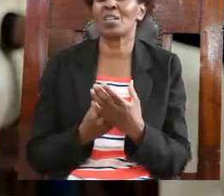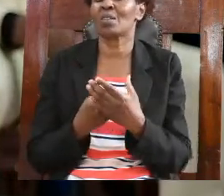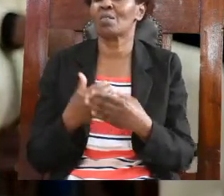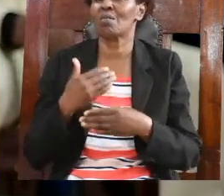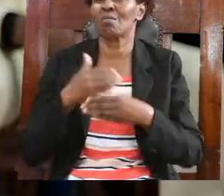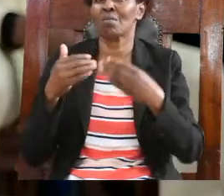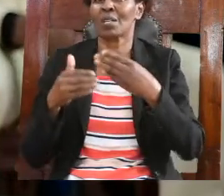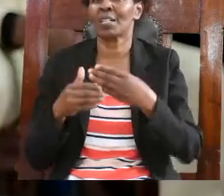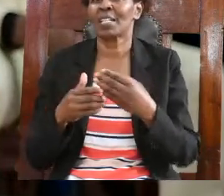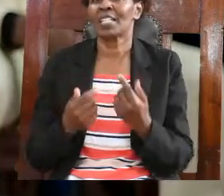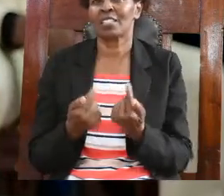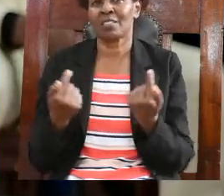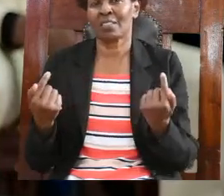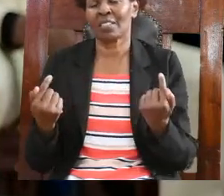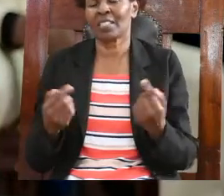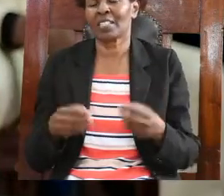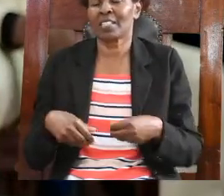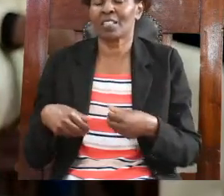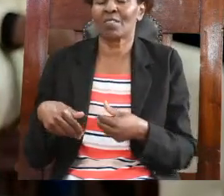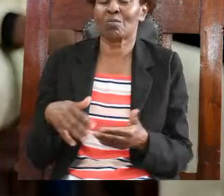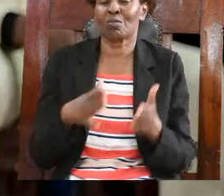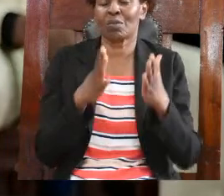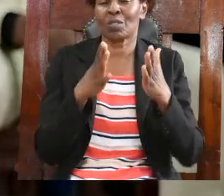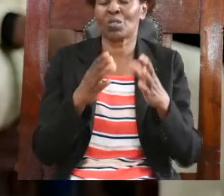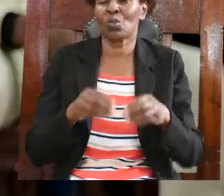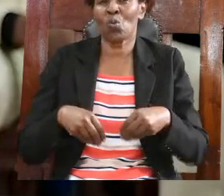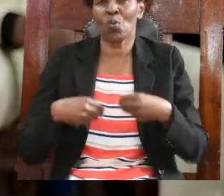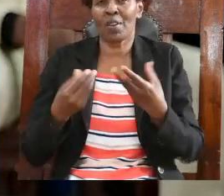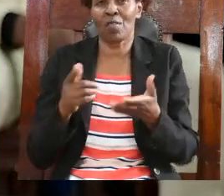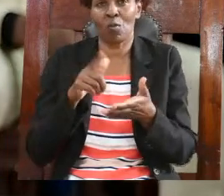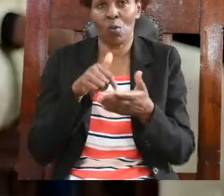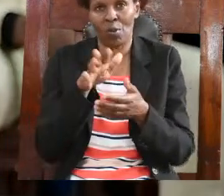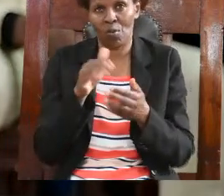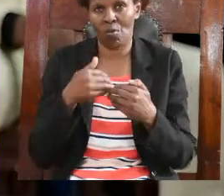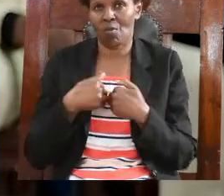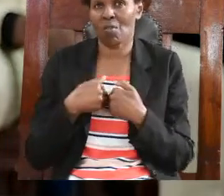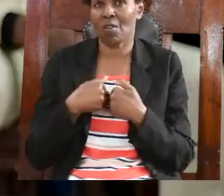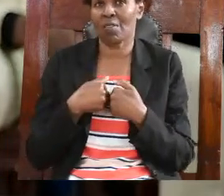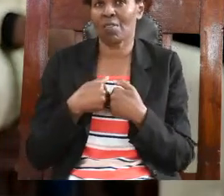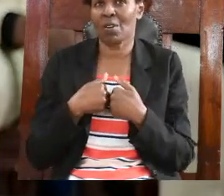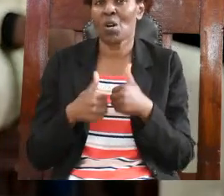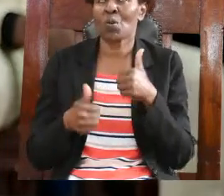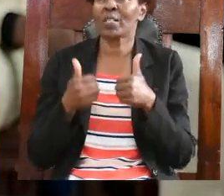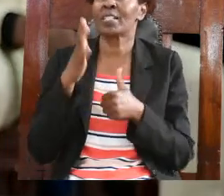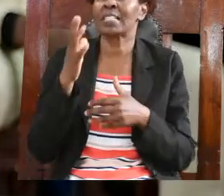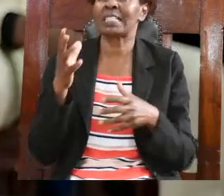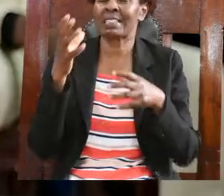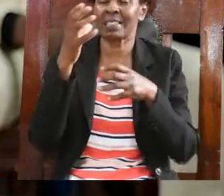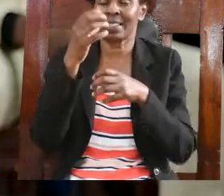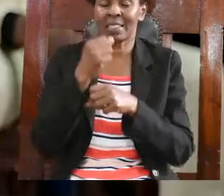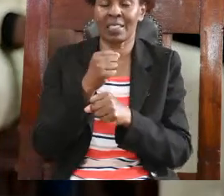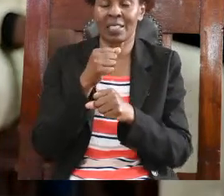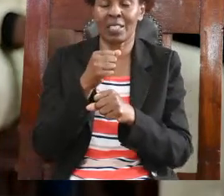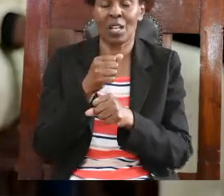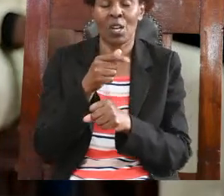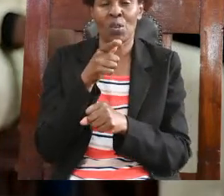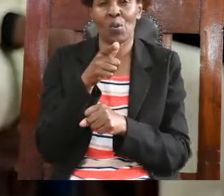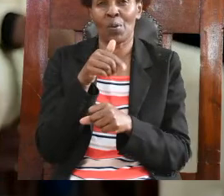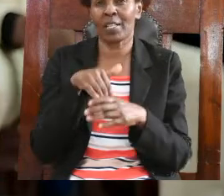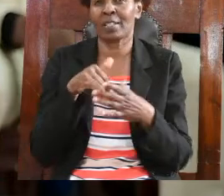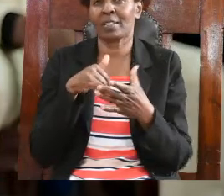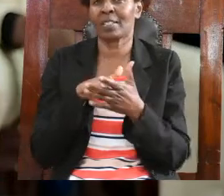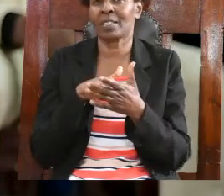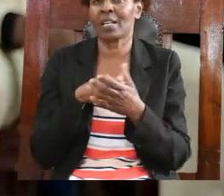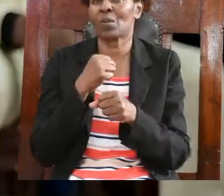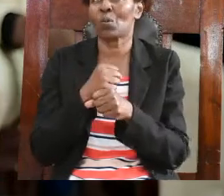mwingine. Ametupatia hata nafasi ya kutoa mali yetu ambayo ametuaminia kufanya kazi yake, kwa